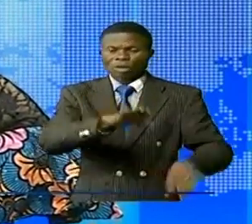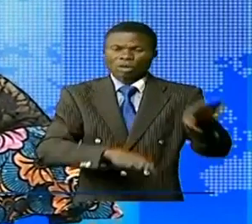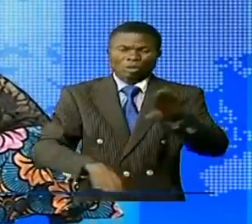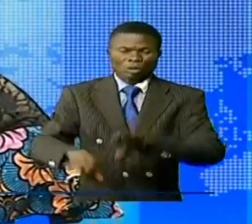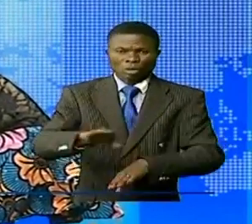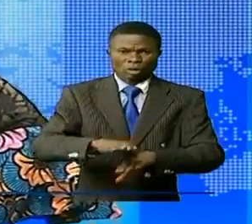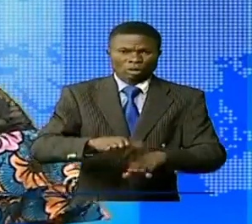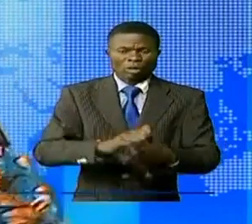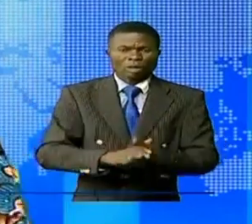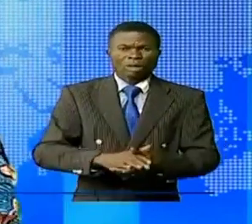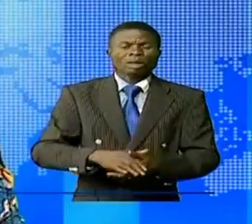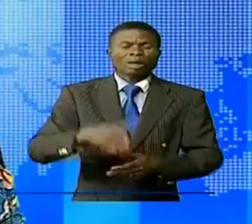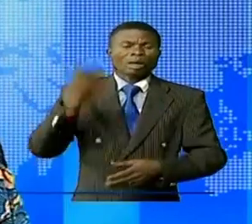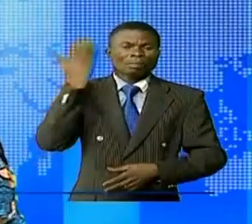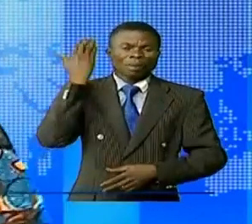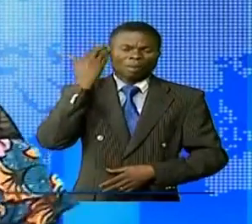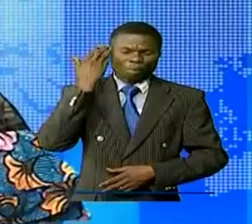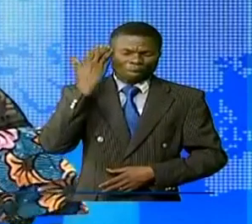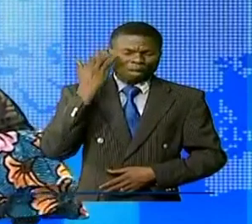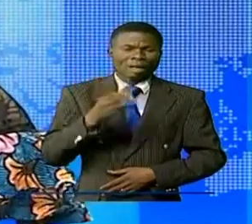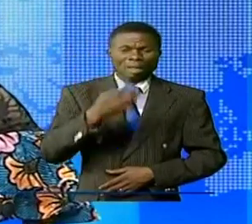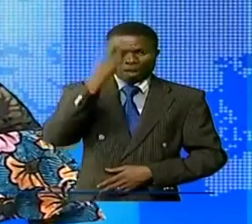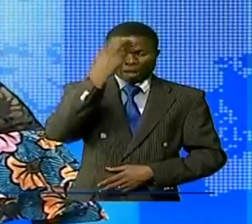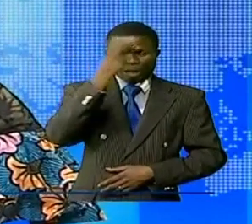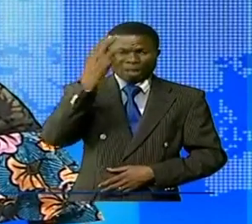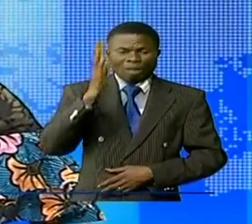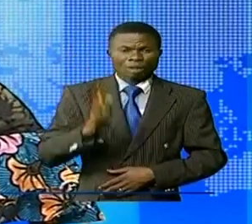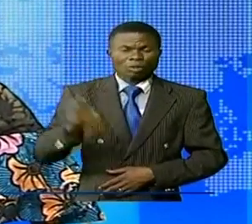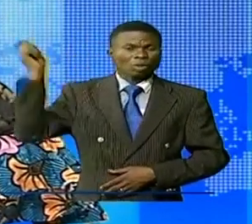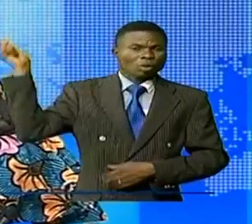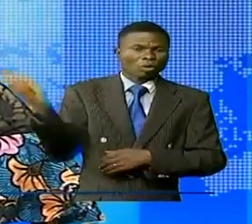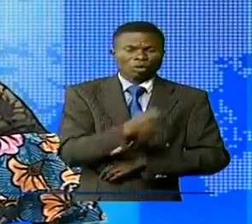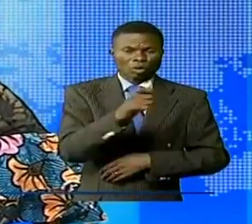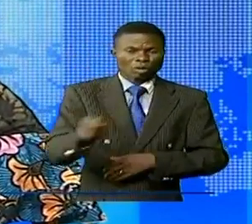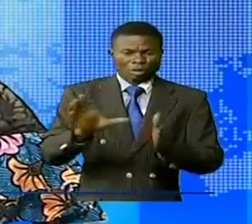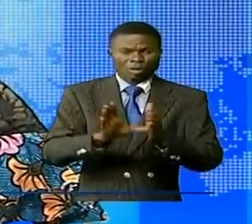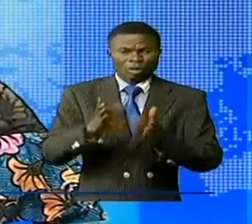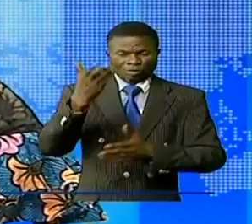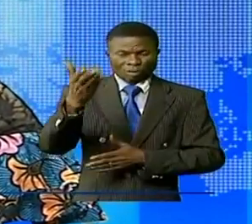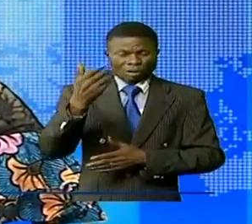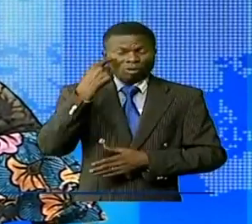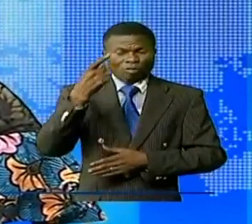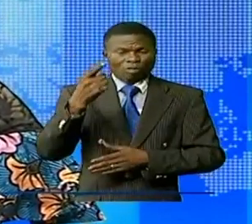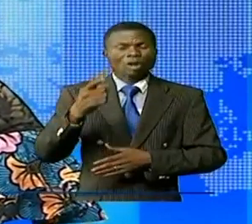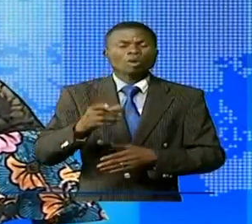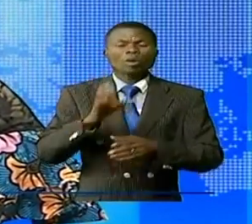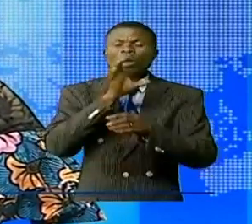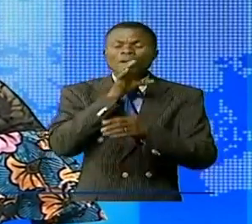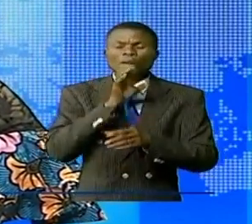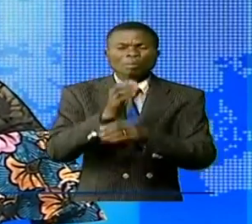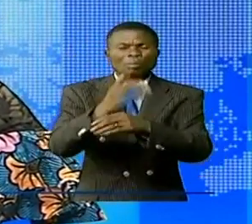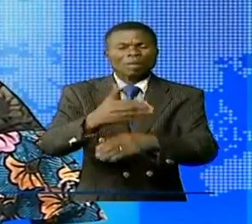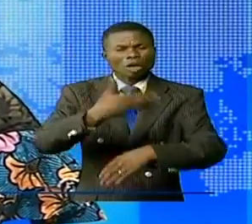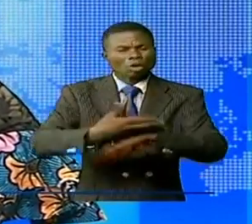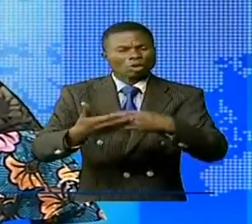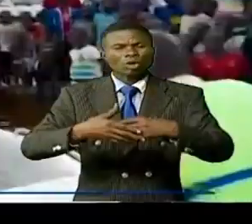du bienheureux Isidore Bakanza. Encore une fois, Pati Tondangou, Marcel Moubenga et bienvenue Lusala.